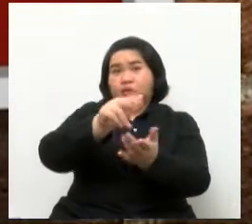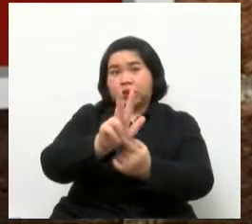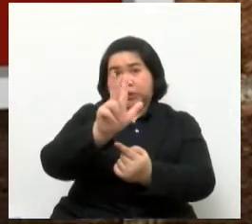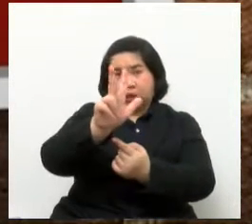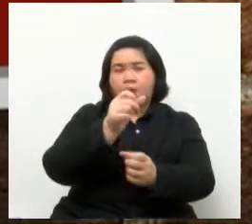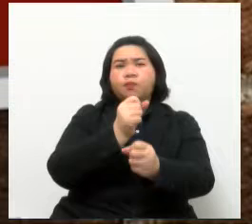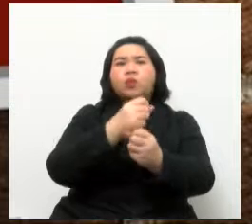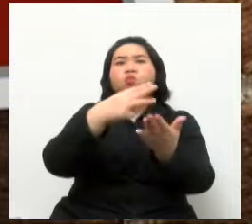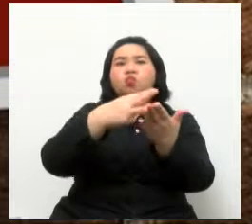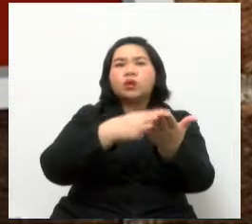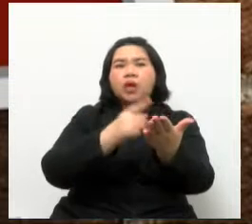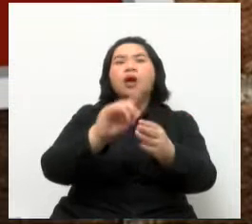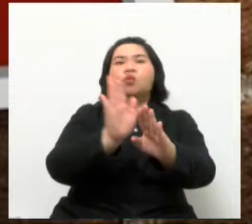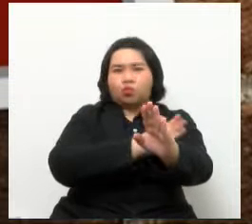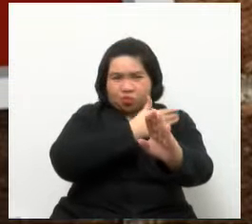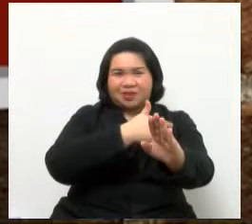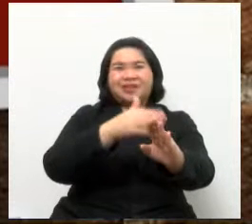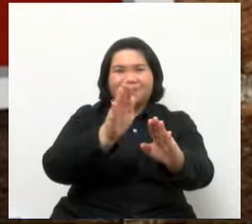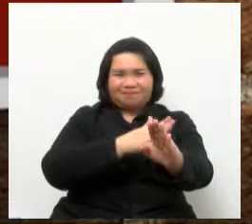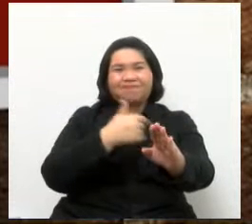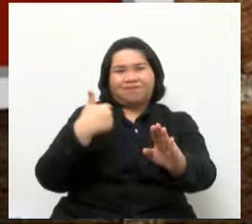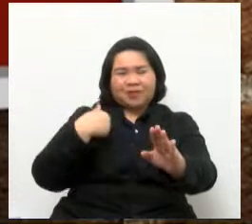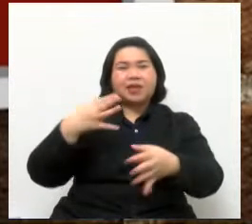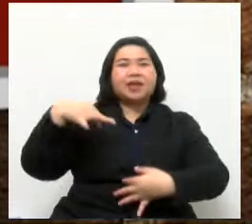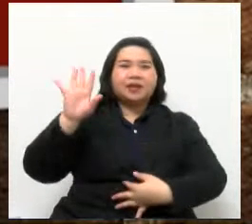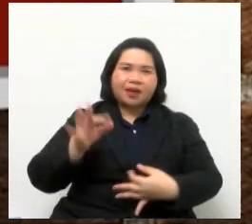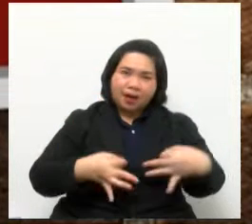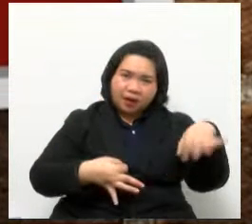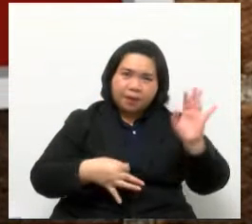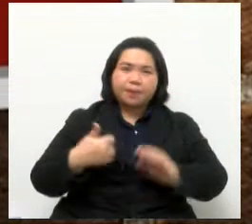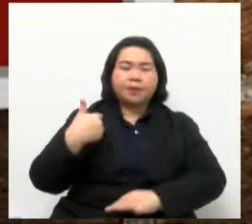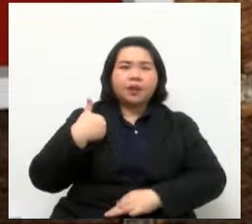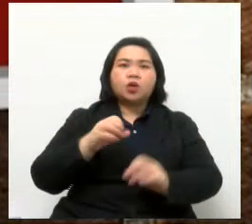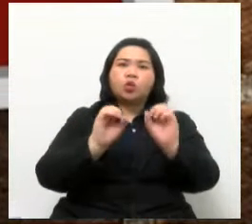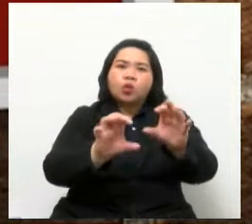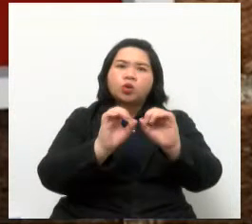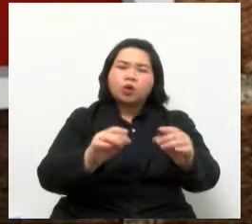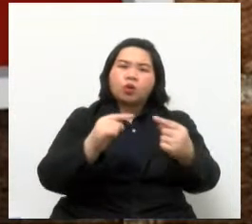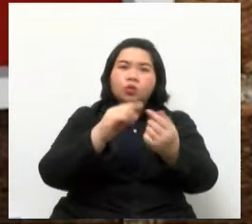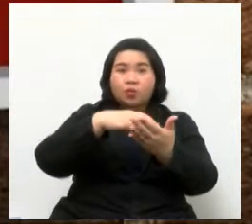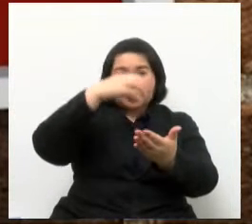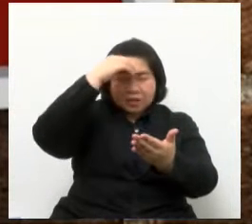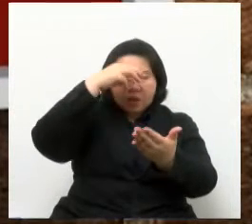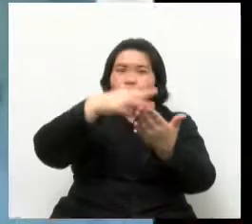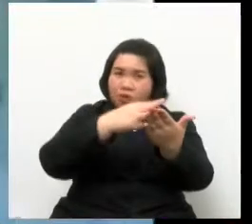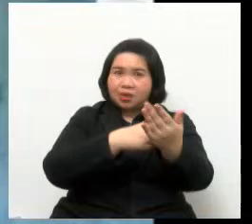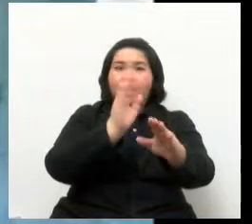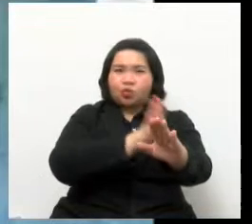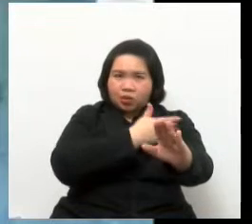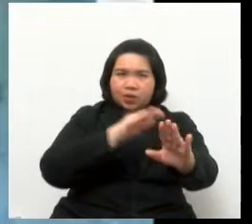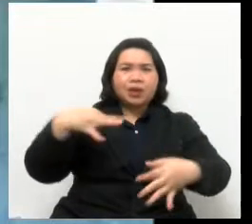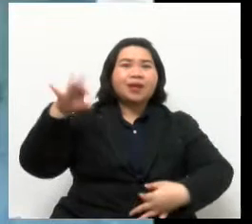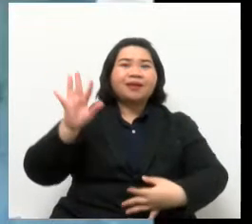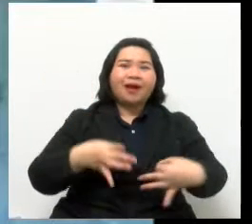การในรายวิชาดนตรีนาฏศิลป์ใช้ในการจัดกิจกรรมการเรียนการสอนในรายวิชาดนตรีนาฏศิ